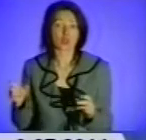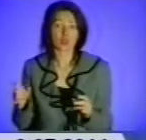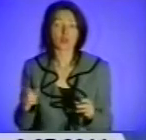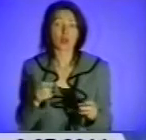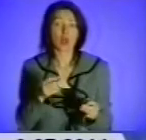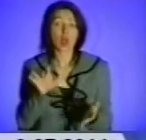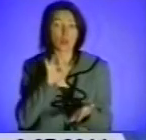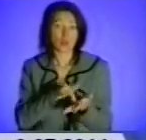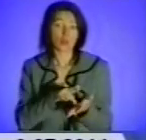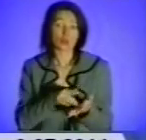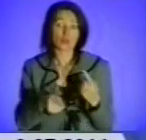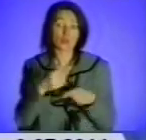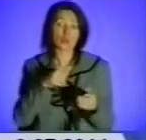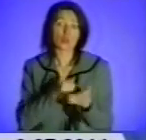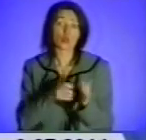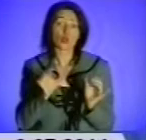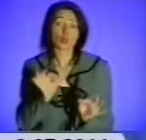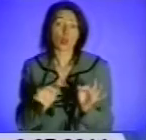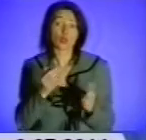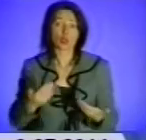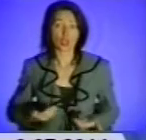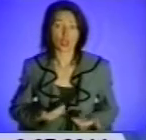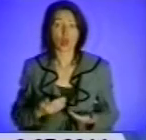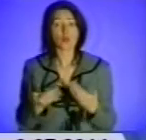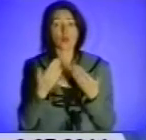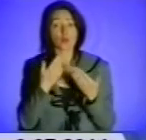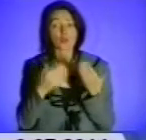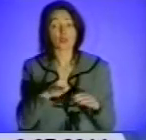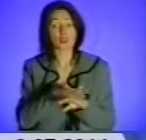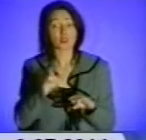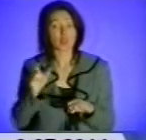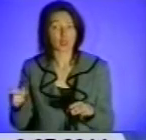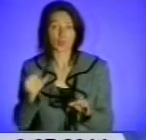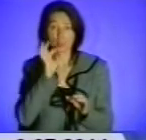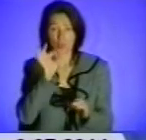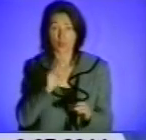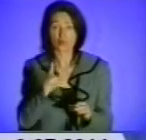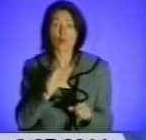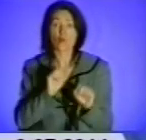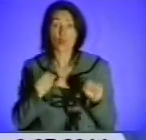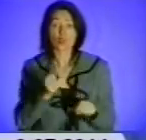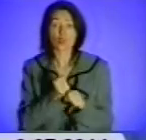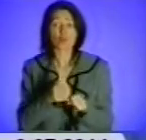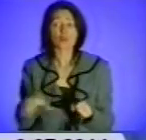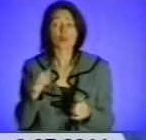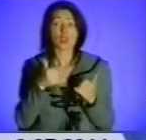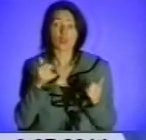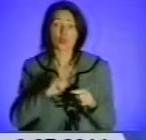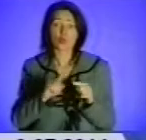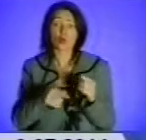поспілкувався з місцевим населенням і запевнив, що влада зробить усе для швидкого відновлення Слов'янська. Вручив нагороди